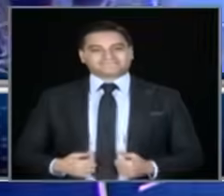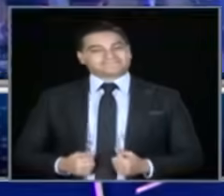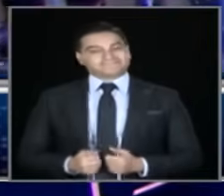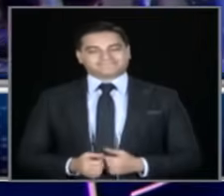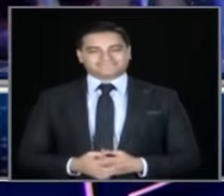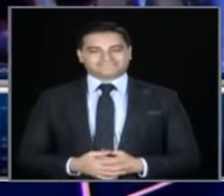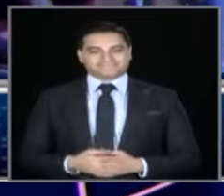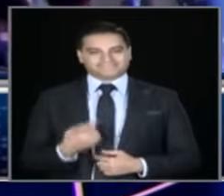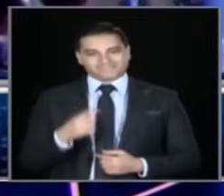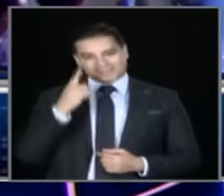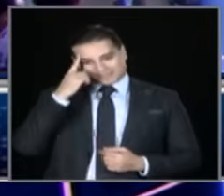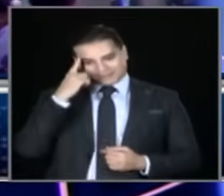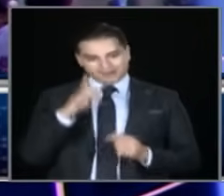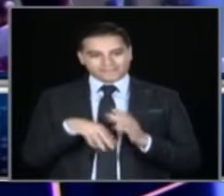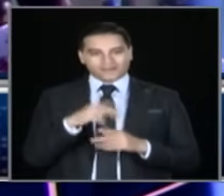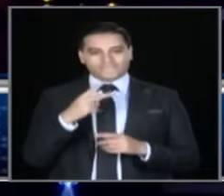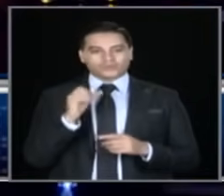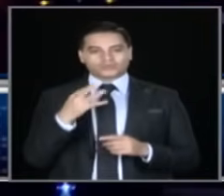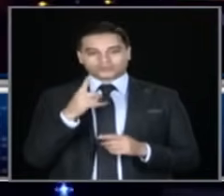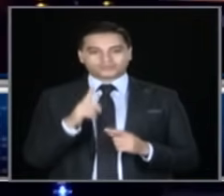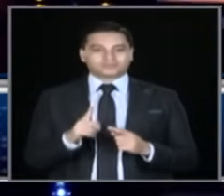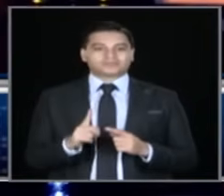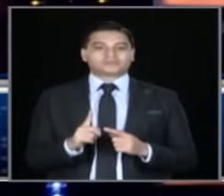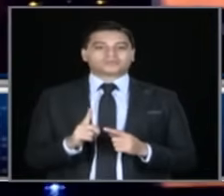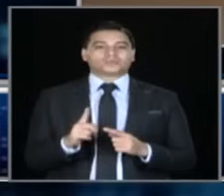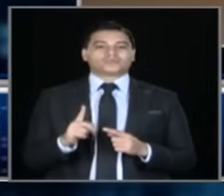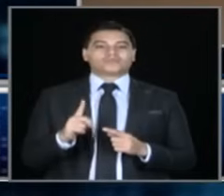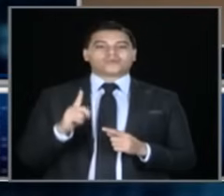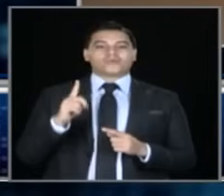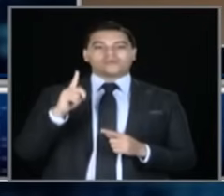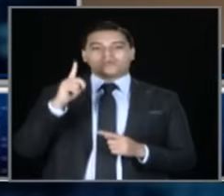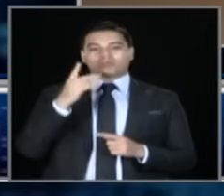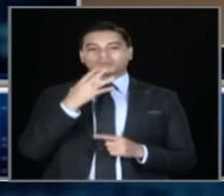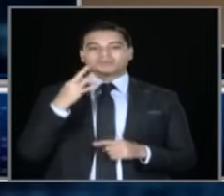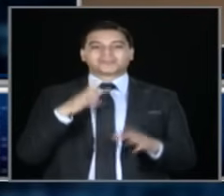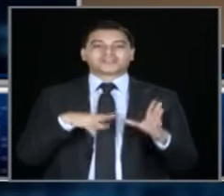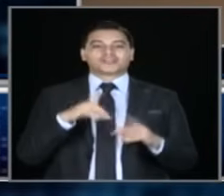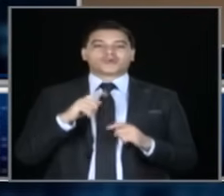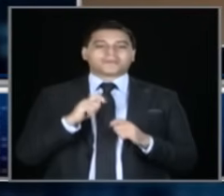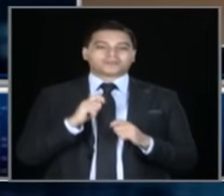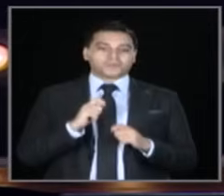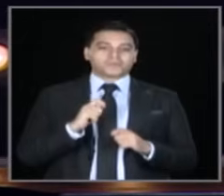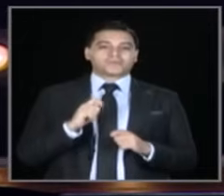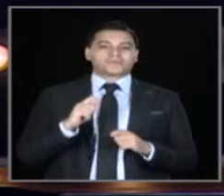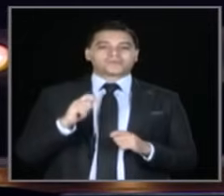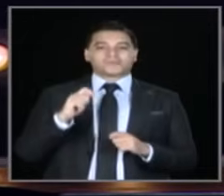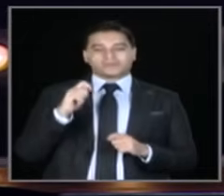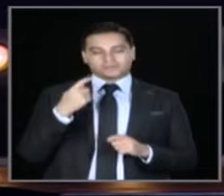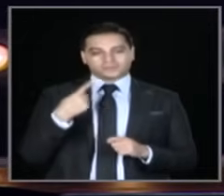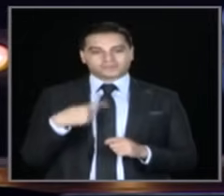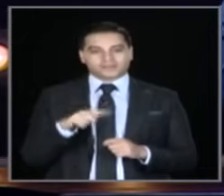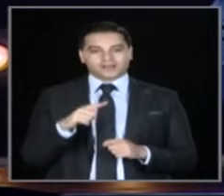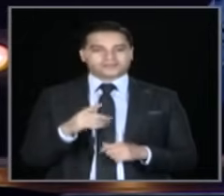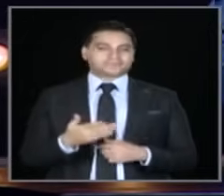أغسطس 2013 طلع على ارتفاع 300 كيلومتر فوق مستوى سطح الأرض.